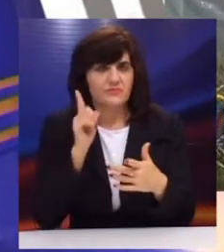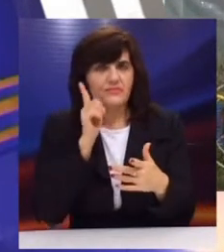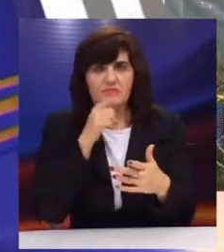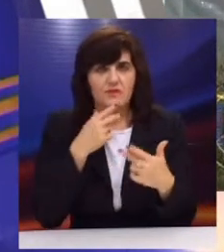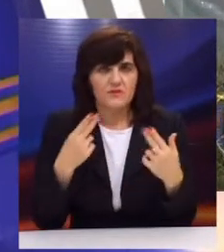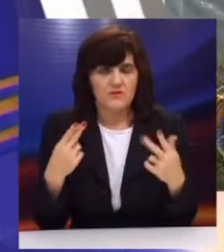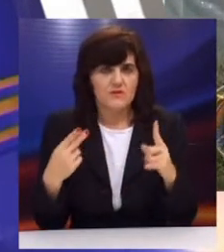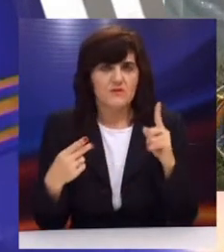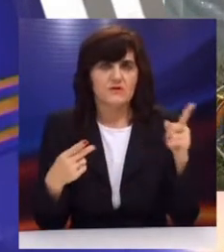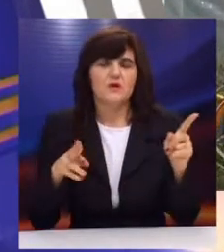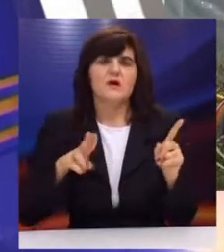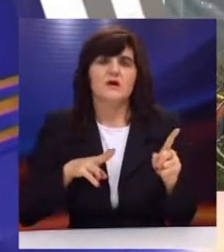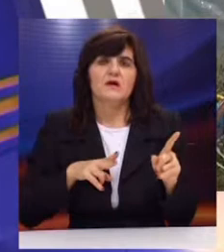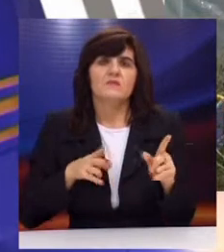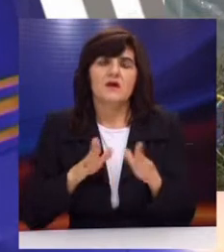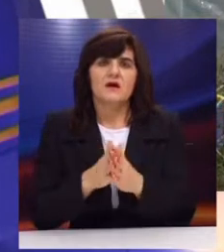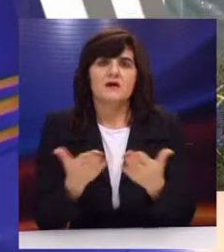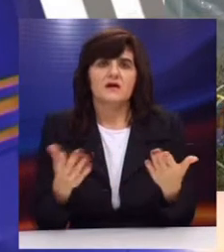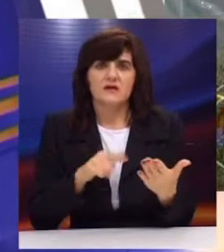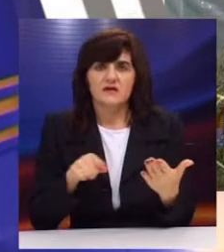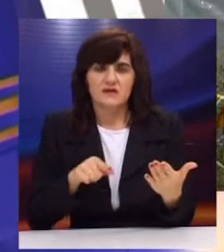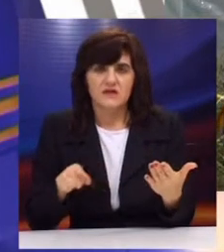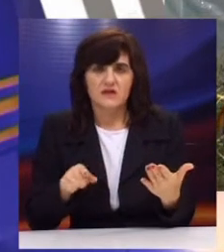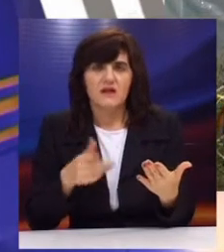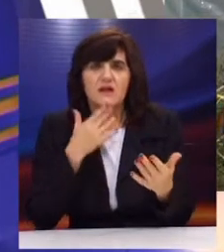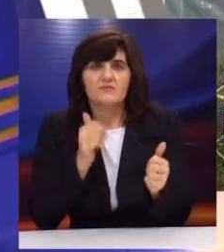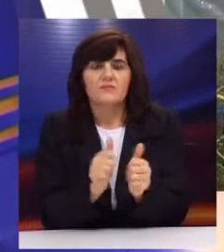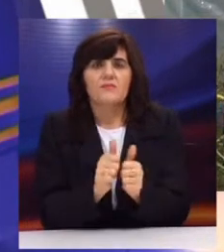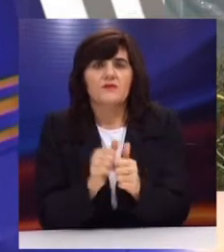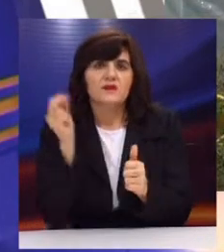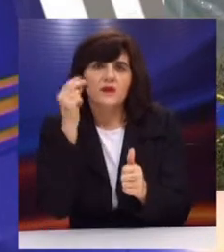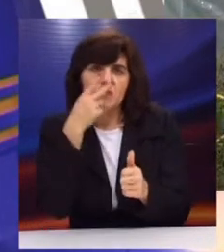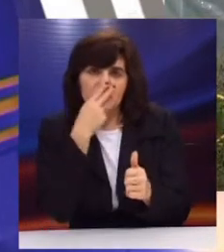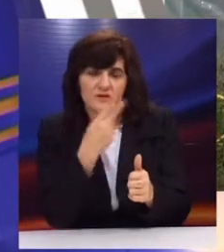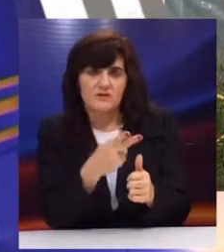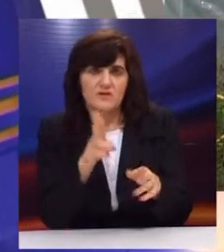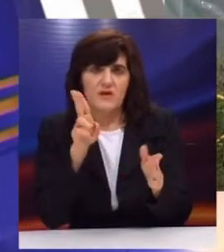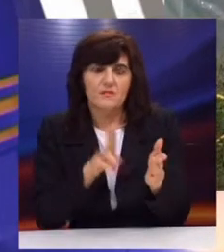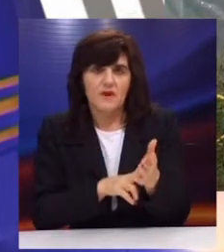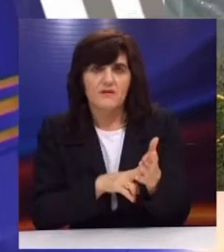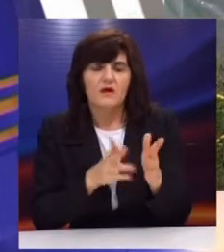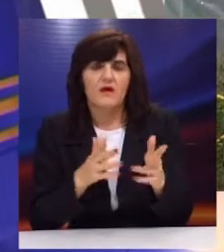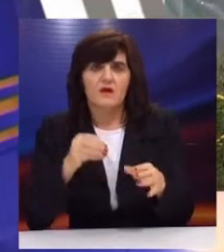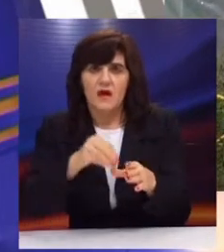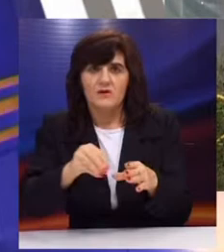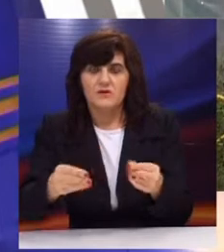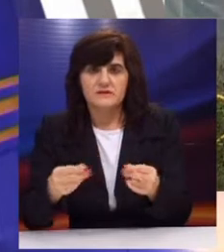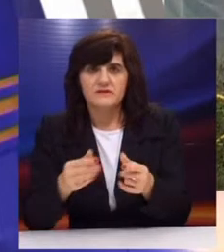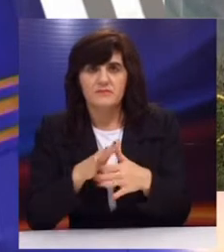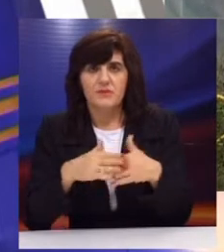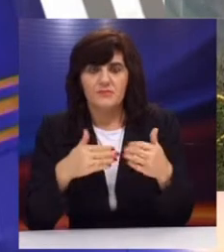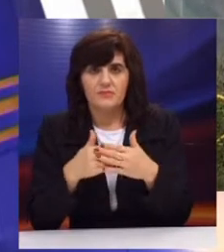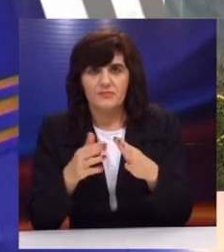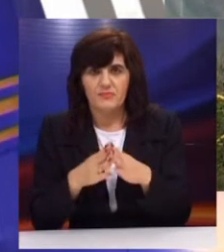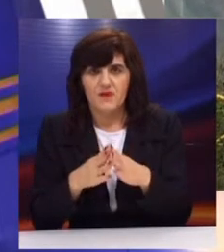oni imaju samo teoretsku nastavu, imaju malo vežbe, ali nemam prostora da oni vežbaju, na primjer, razložavanje ovih dekorativnih vrsta. Zbog